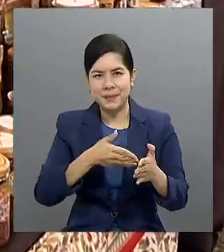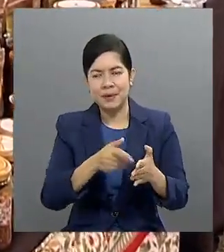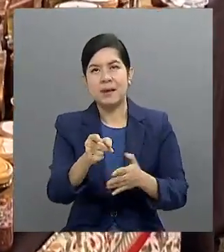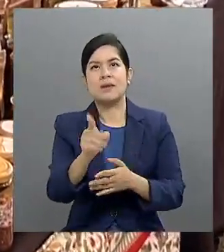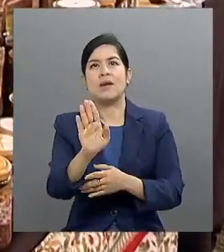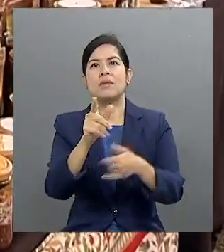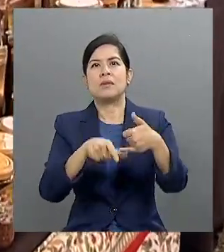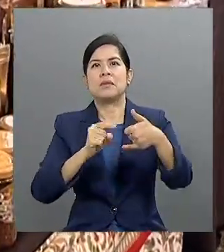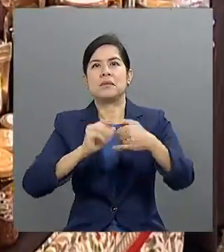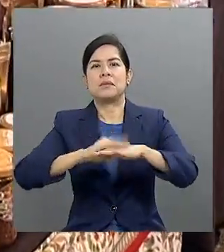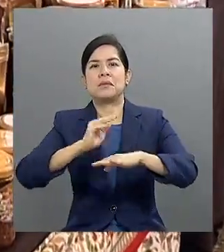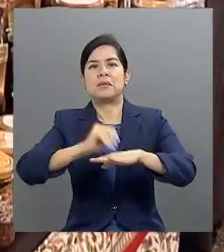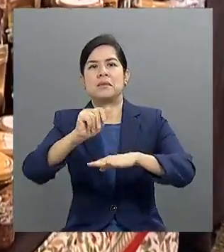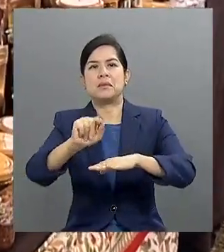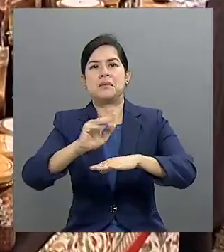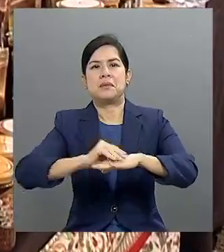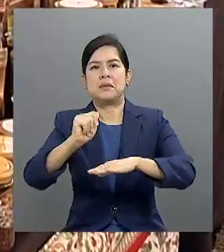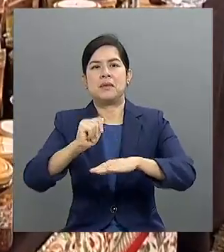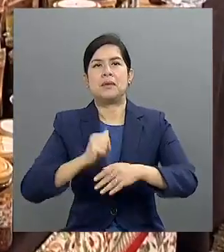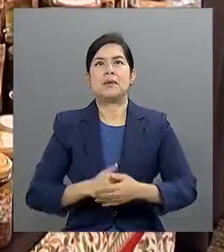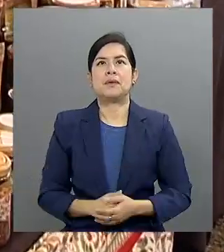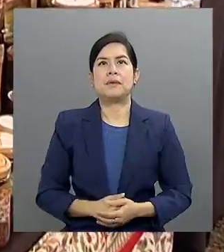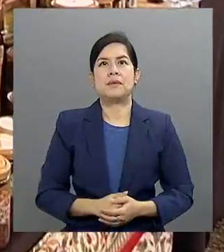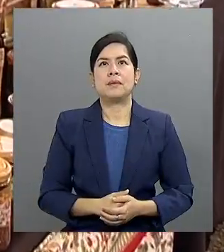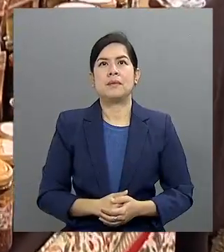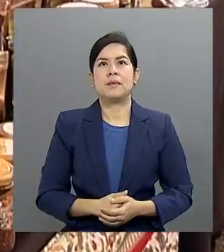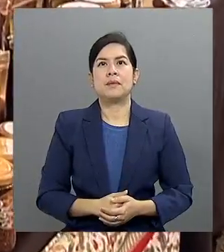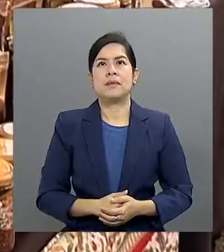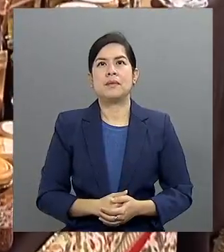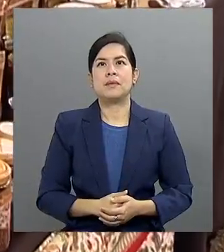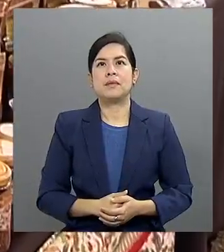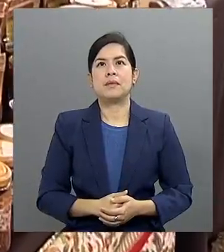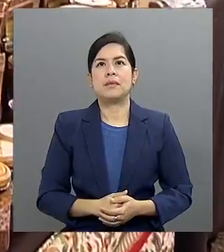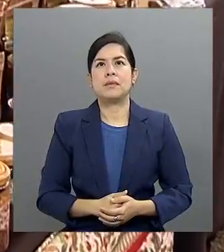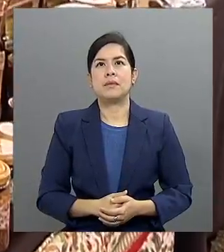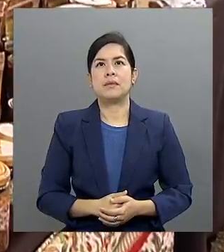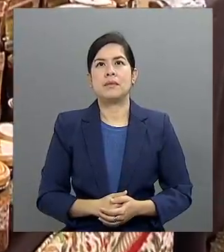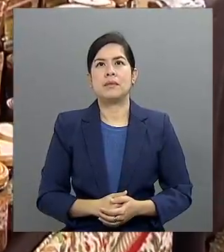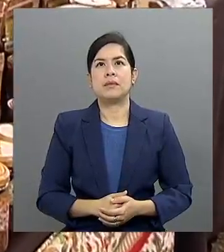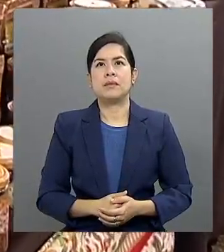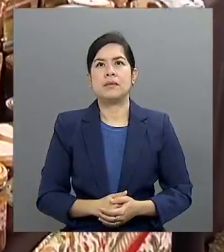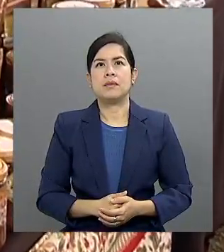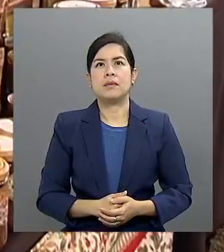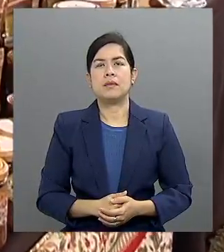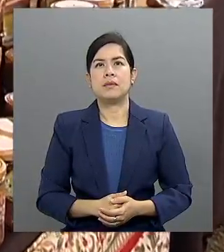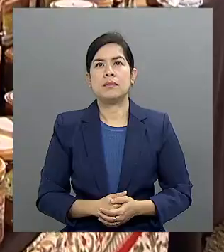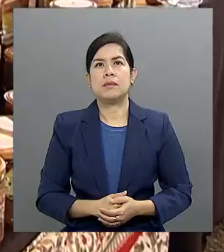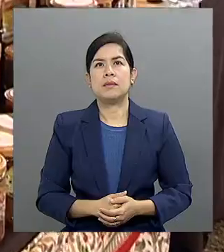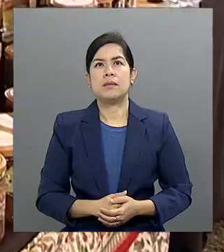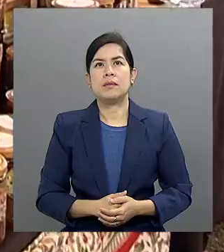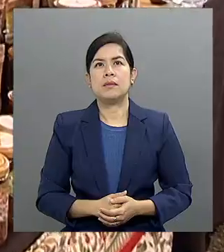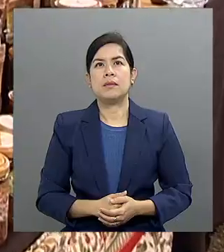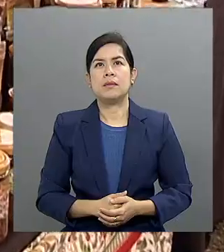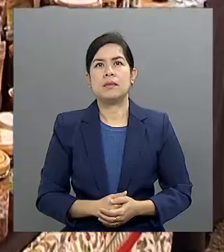อย่างนี้ ค่ะเดี๋ยวเขามีเทคนิค เขามีเทคนิคการตำ ค่ะ ไม่ใช่ใครจะมาตำอะไรก็ได้กะโหลกกะลานี่เขา